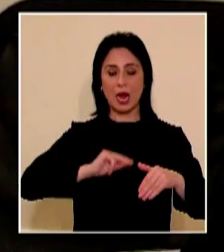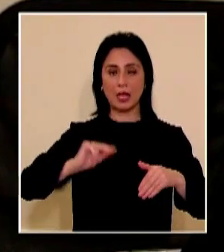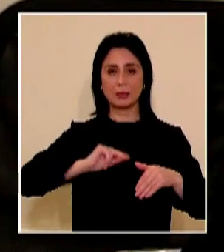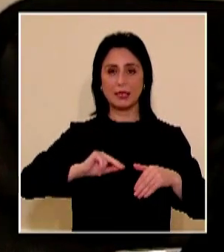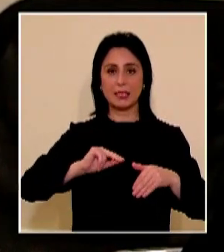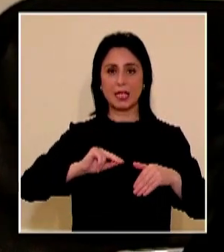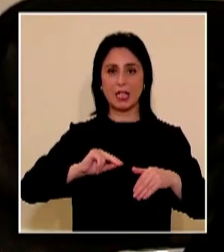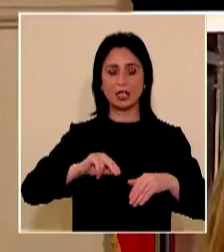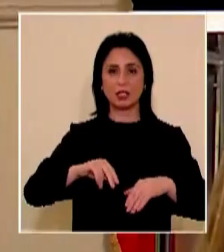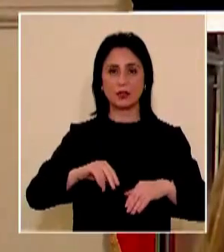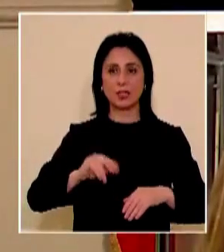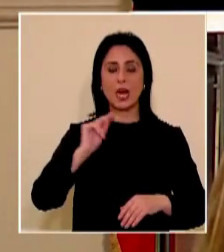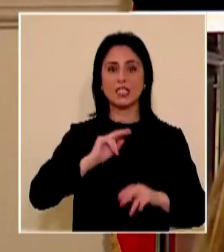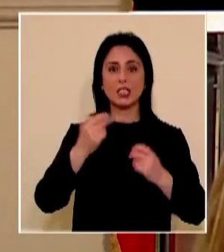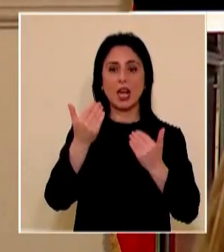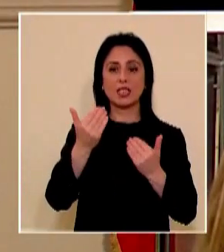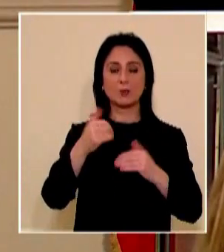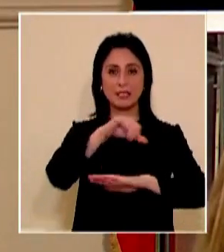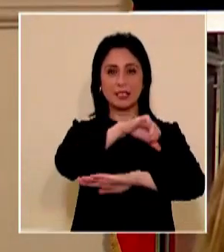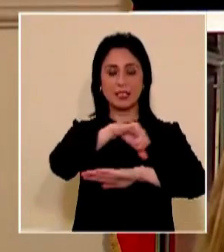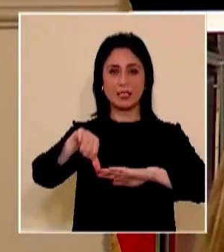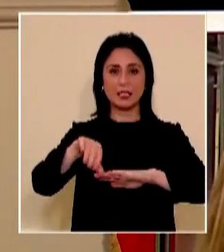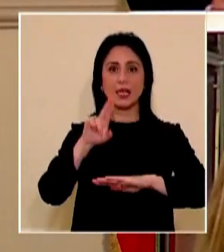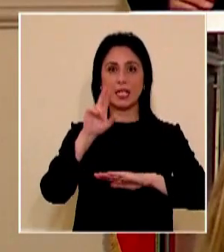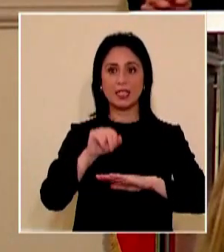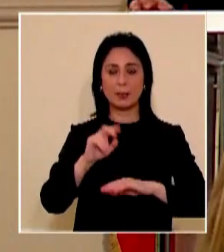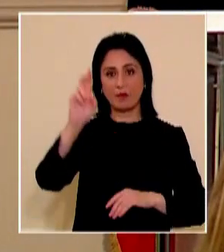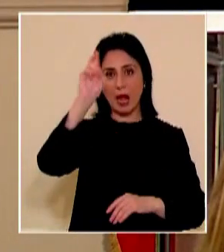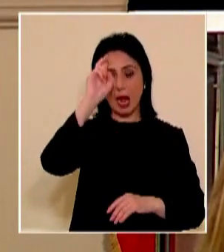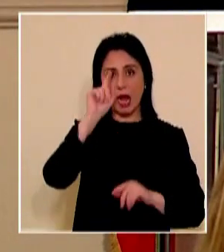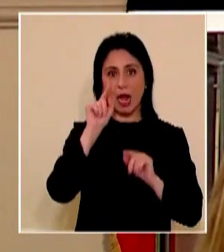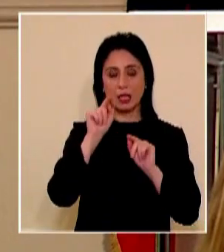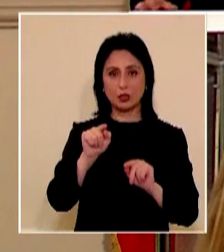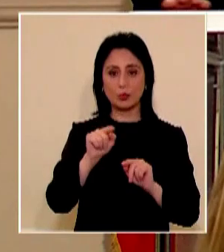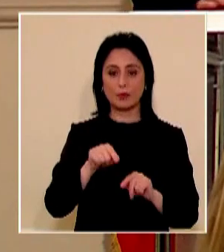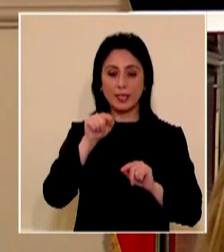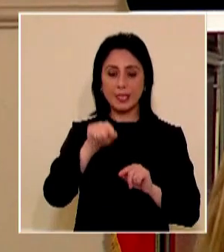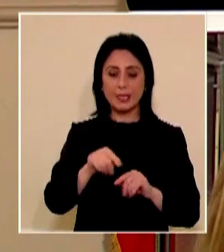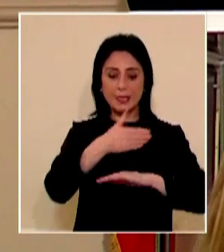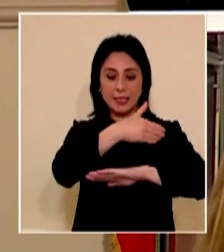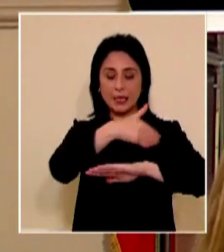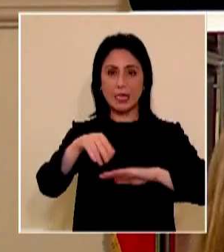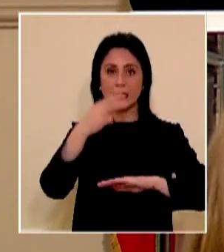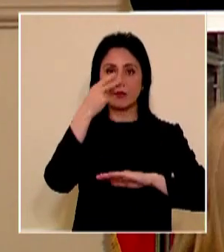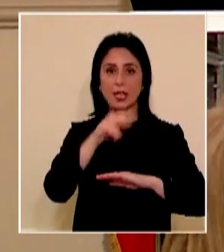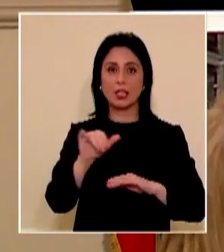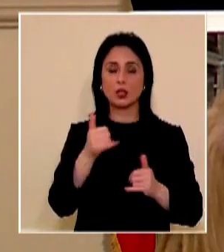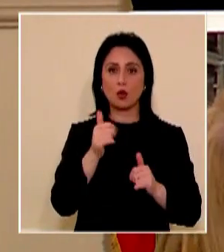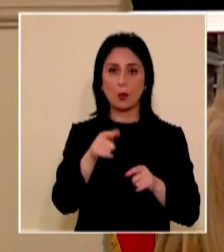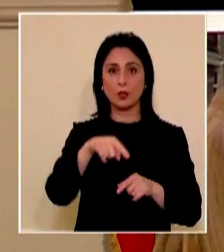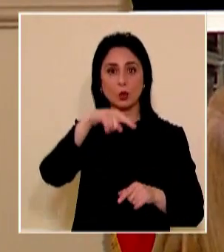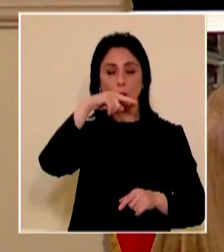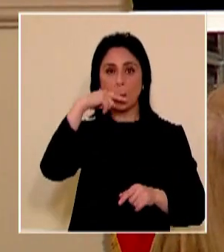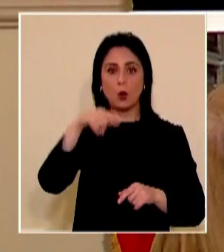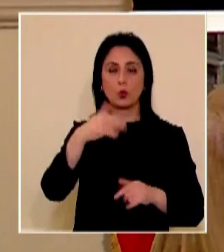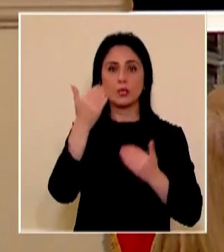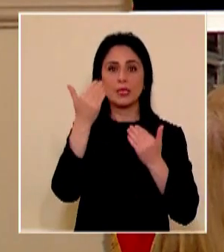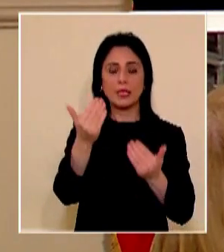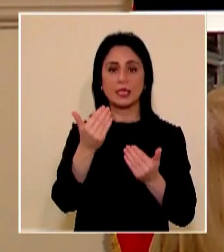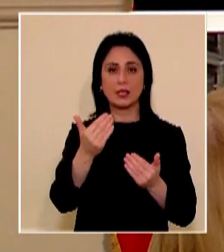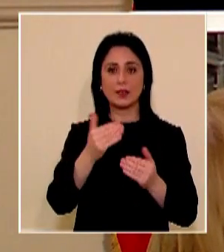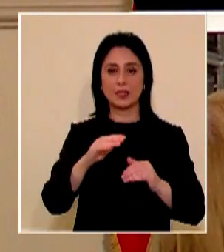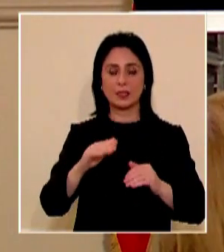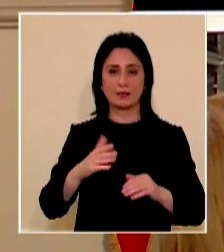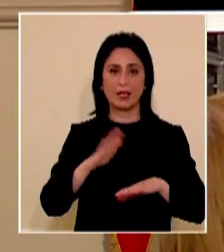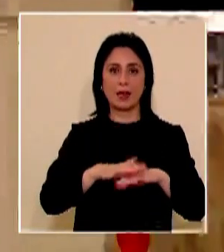administracja gruzińska, rozpoczyna się obszar, który znajduje się w tej chwili pod rosyjską okupacją. Ja byłem w pobliżu linii rozgraniczenia